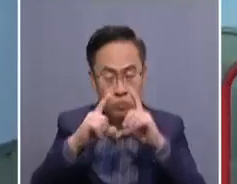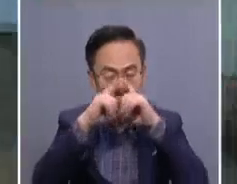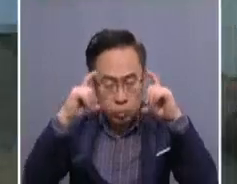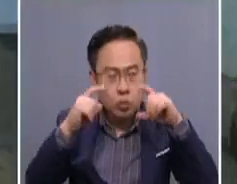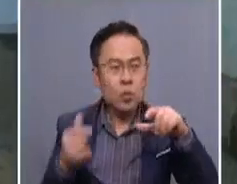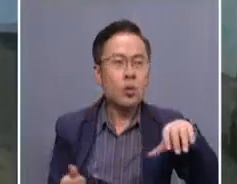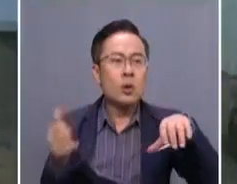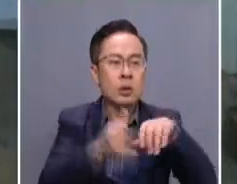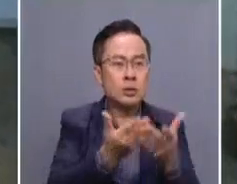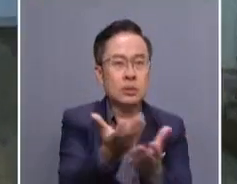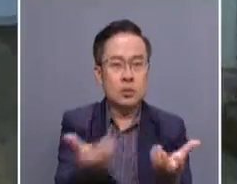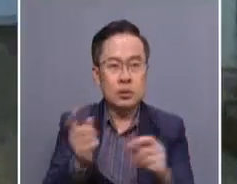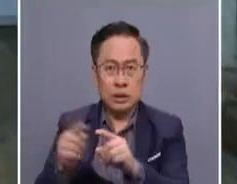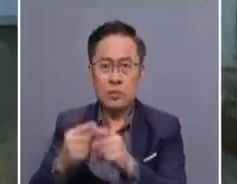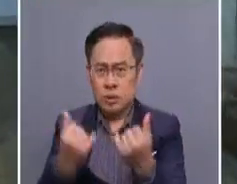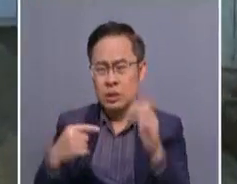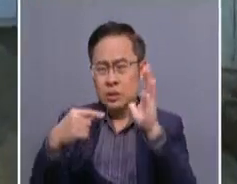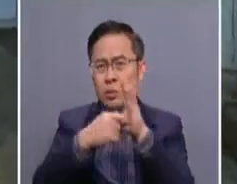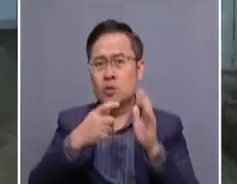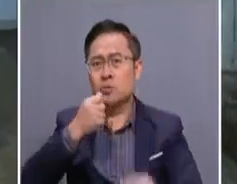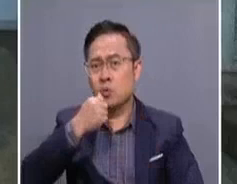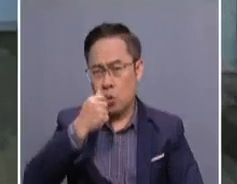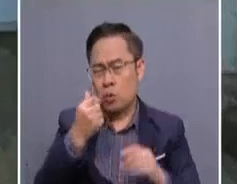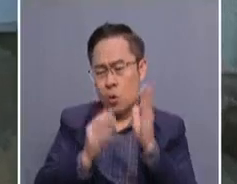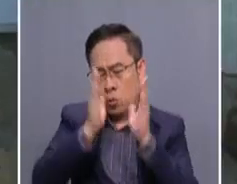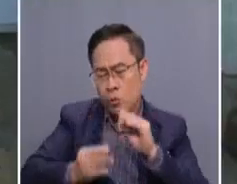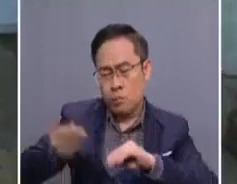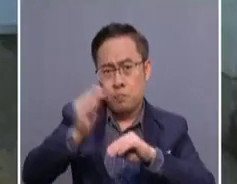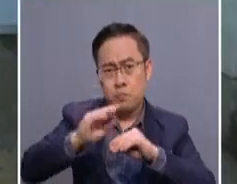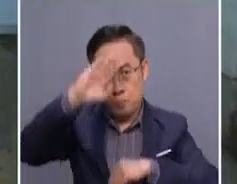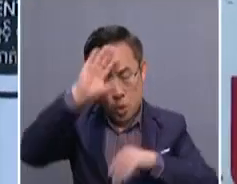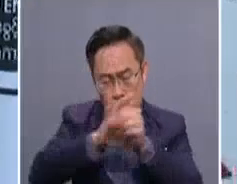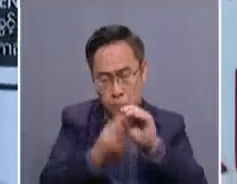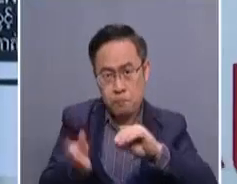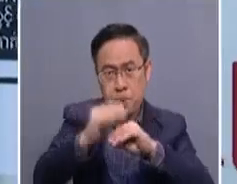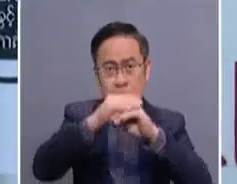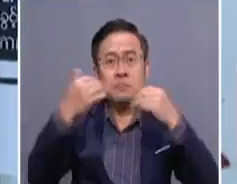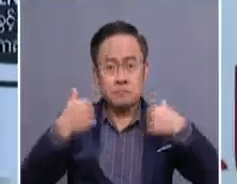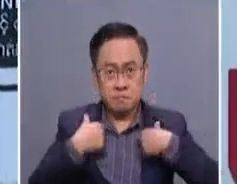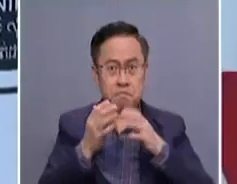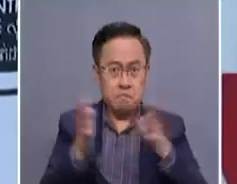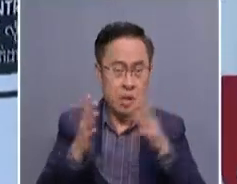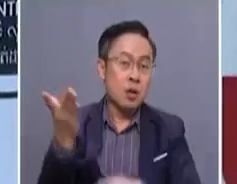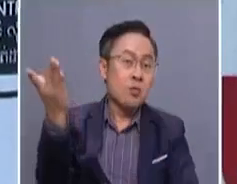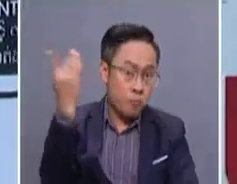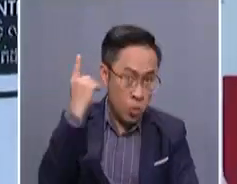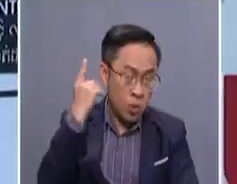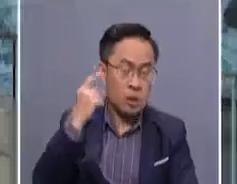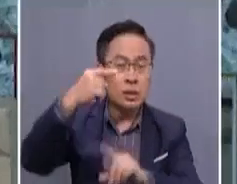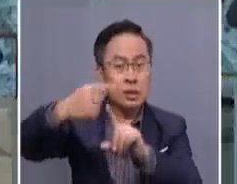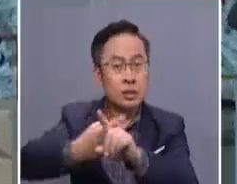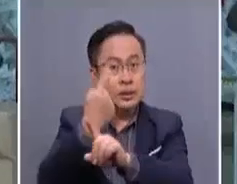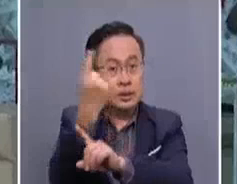การณ์โควิด-19 ที่สมุทรสาครยังต้องติดตามเรียกว่าใกล้ชิดเลยฮะเพราะว่าเมื่อวานนี้เนี่ย3มกราคม